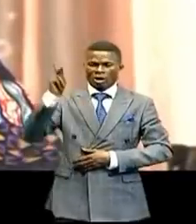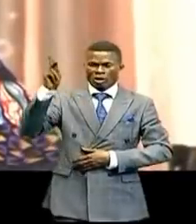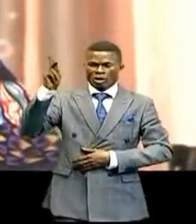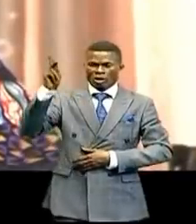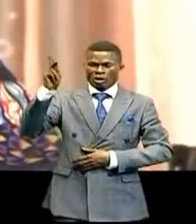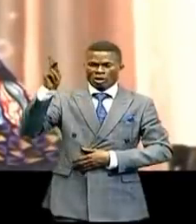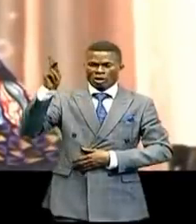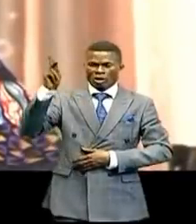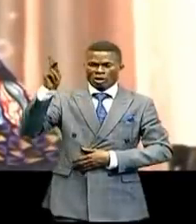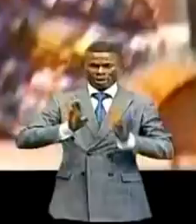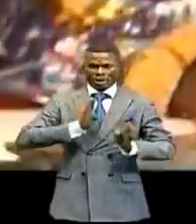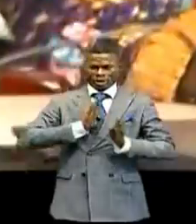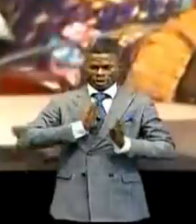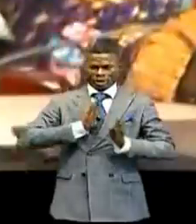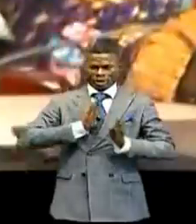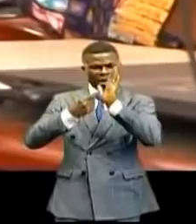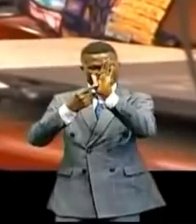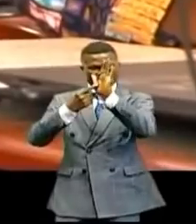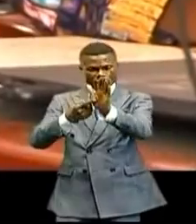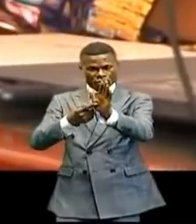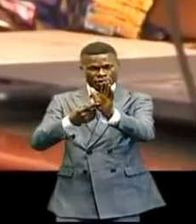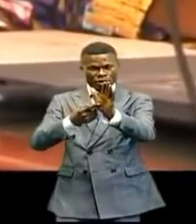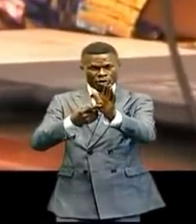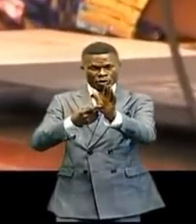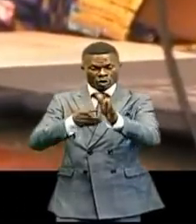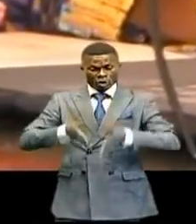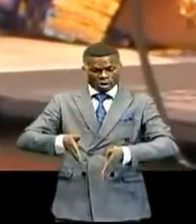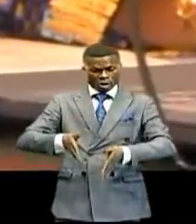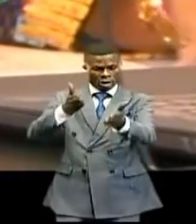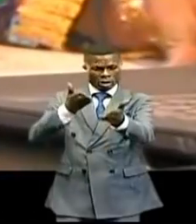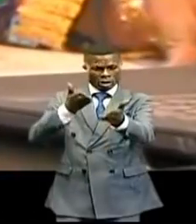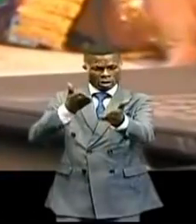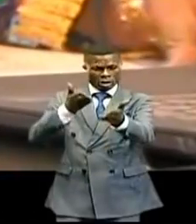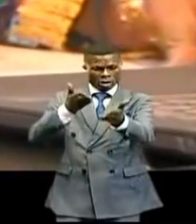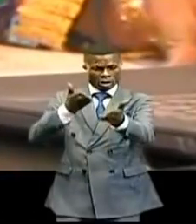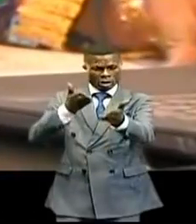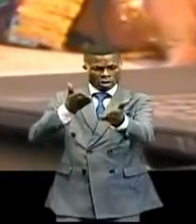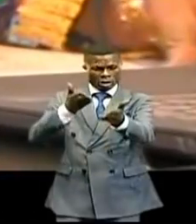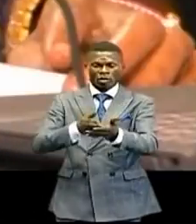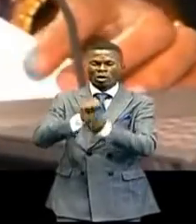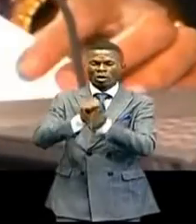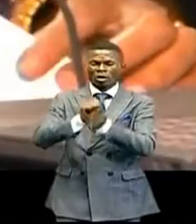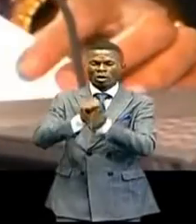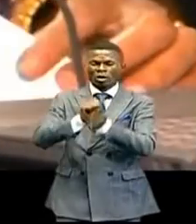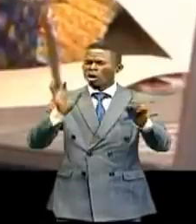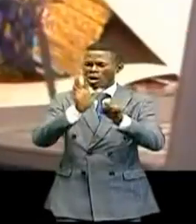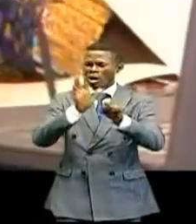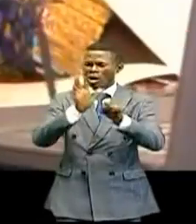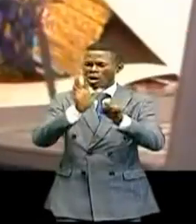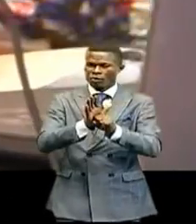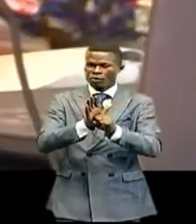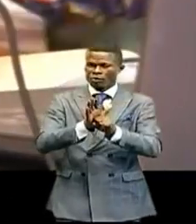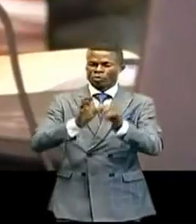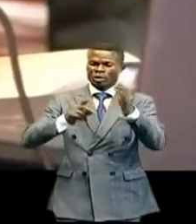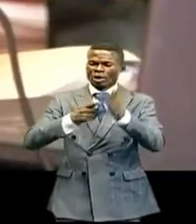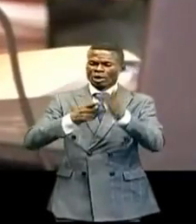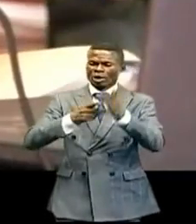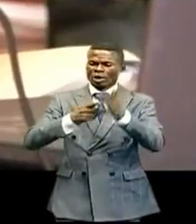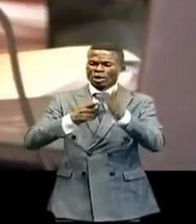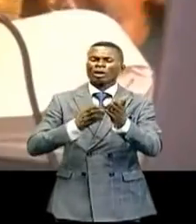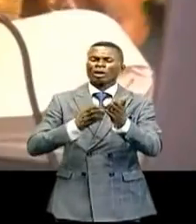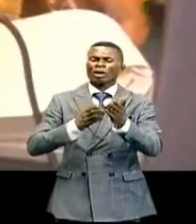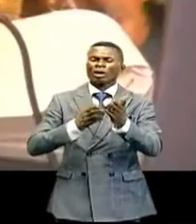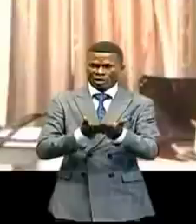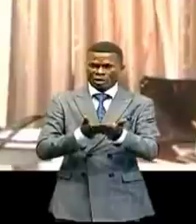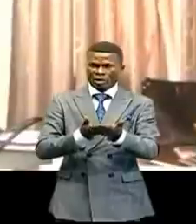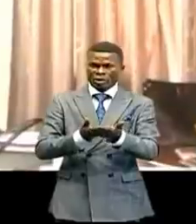Beni. Il a démontré que cette route est l'un des grands corridors routiers stratégiques et doublement importants, à